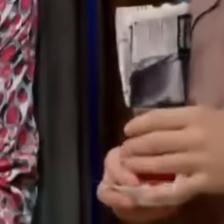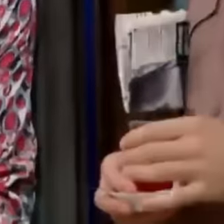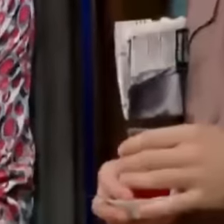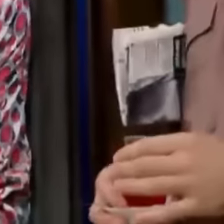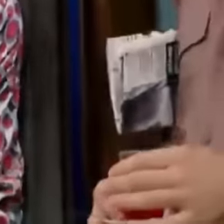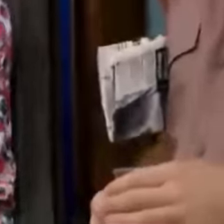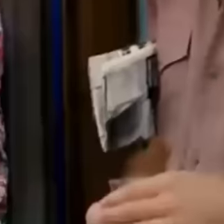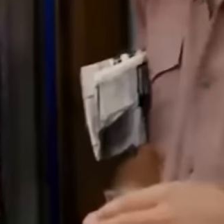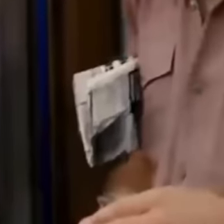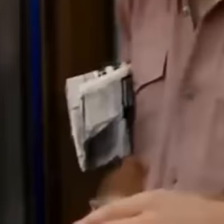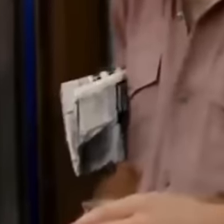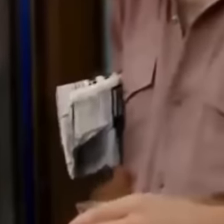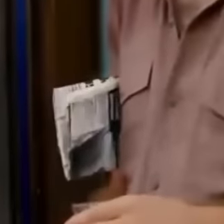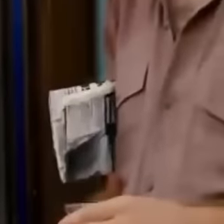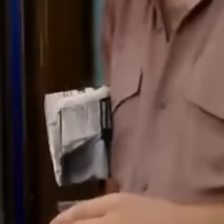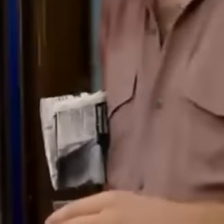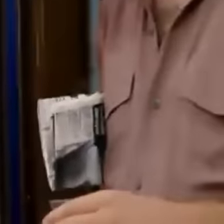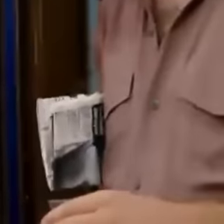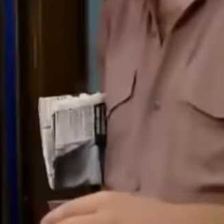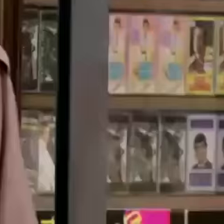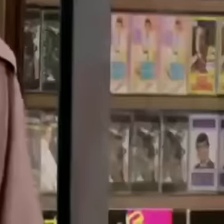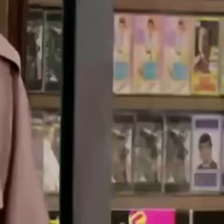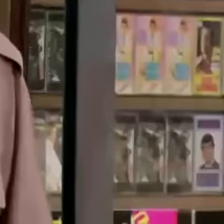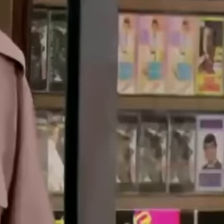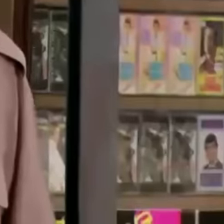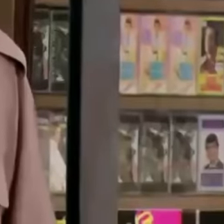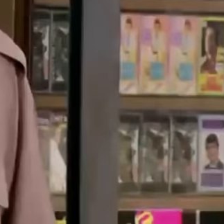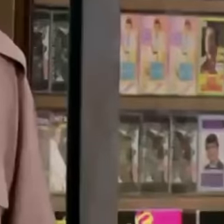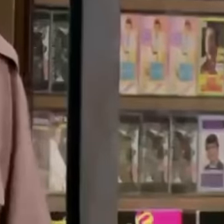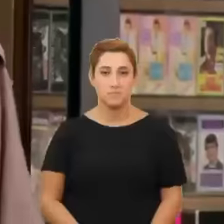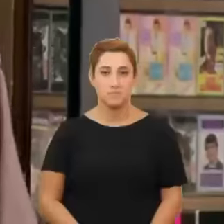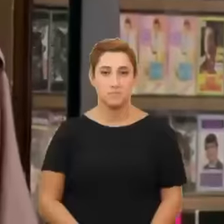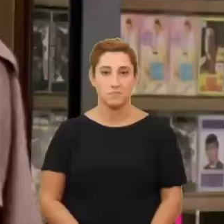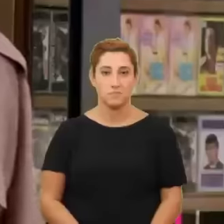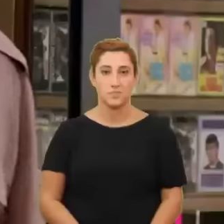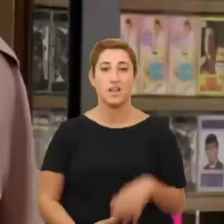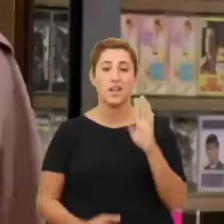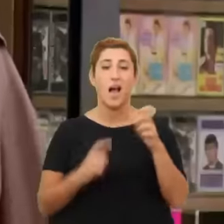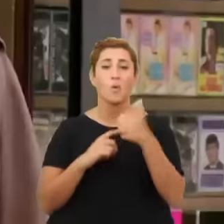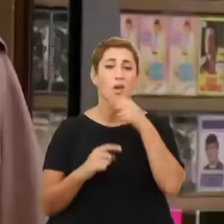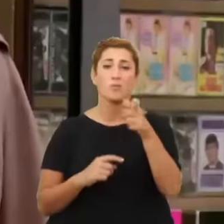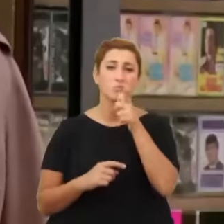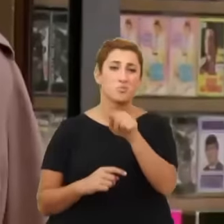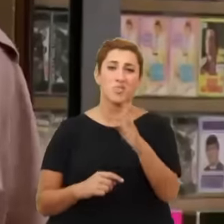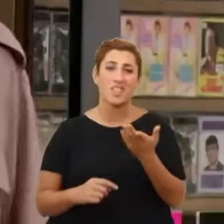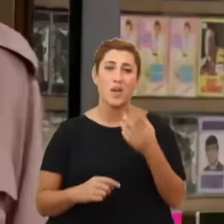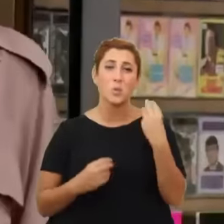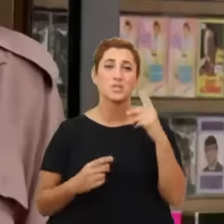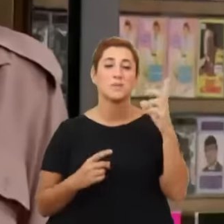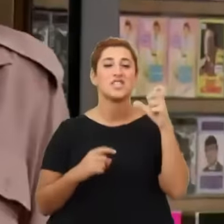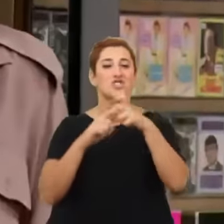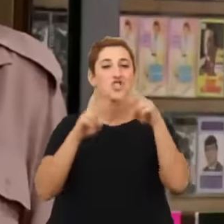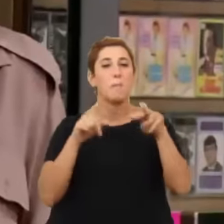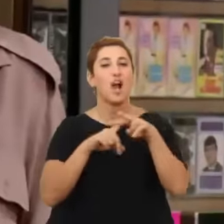yaslanmış. Nevzat da çay içiyor. Elini uzatıp geriden keyifle yüzüğüne baktı. Ya Ergun abi bu ne ya? Şöyle bir Cem